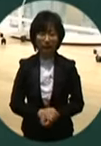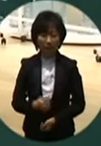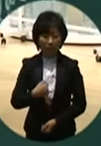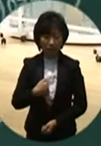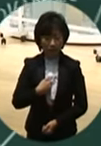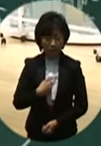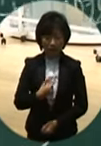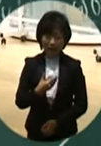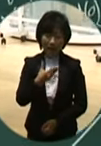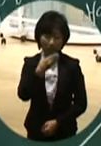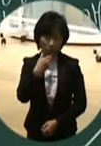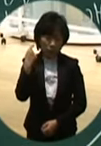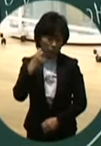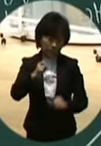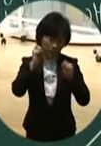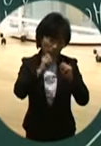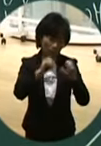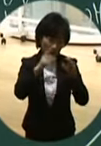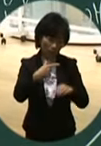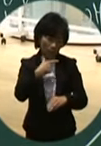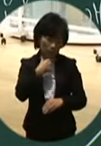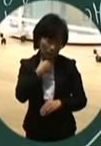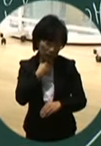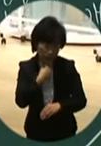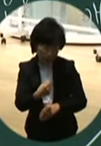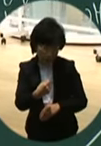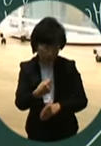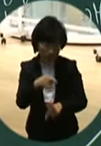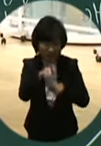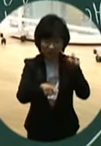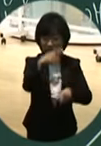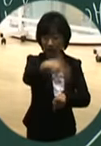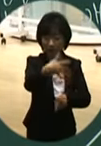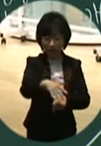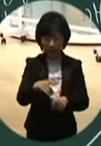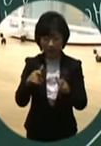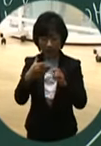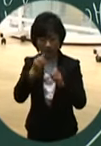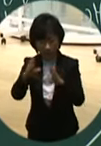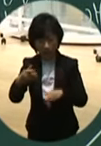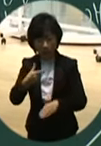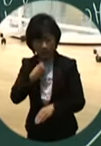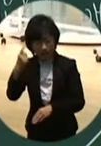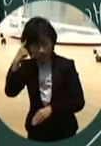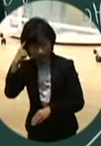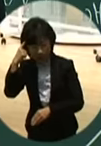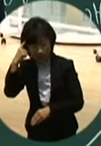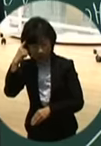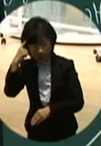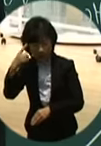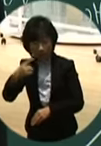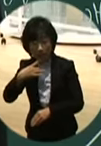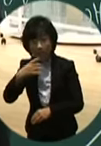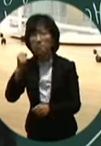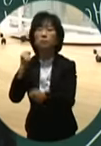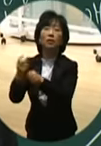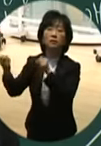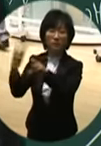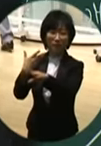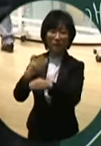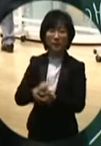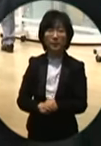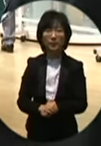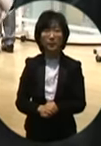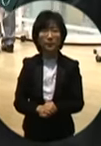전해야 되겠다고 생각했는데 보여졌어요. Even when I just thought I want to preach the gospel, I was able to see it. 그때부터 지금까지 한